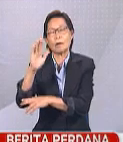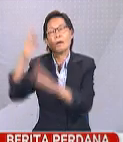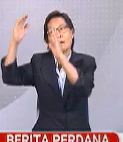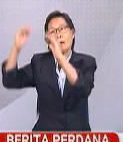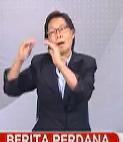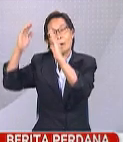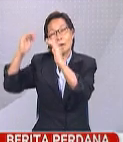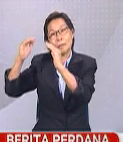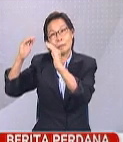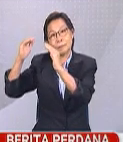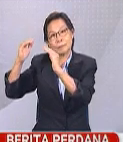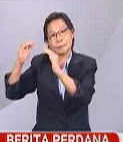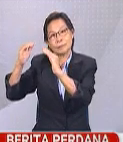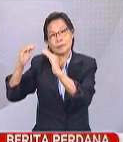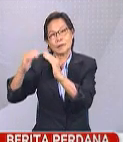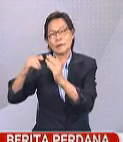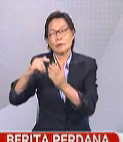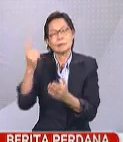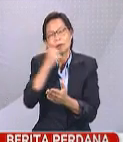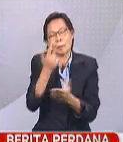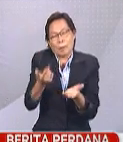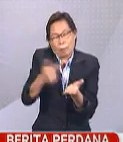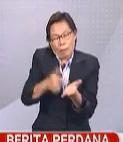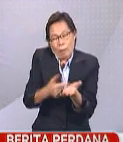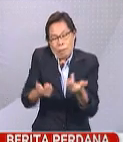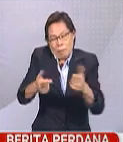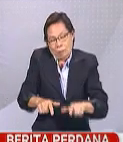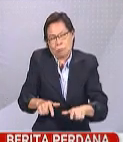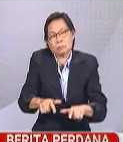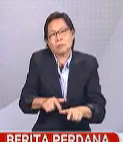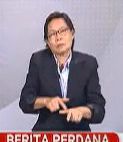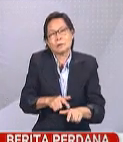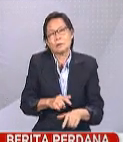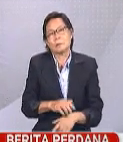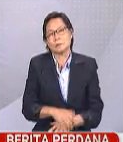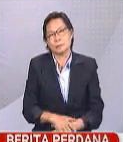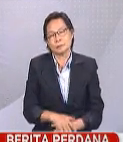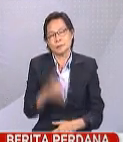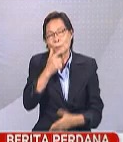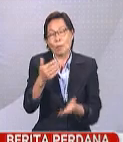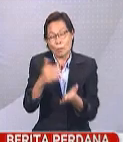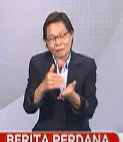mudah-mudahan benda ini tak akan boleh lagi. Dia selamat